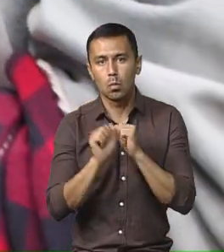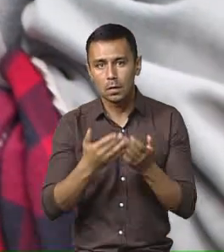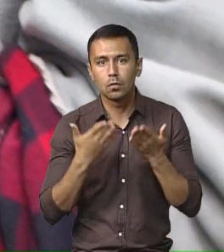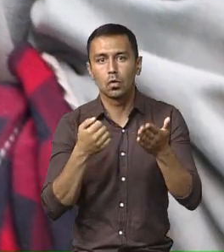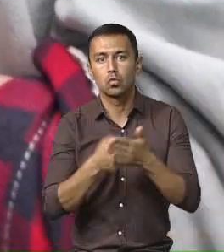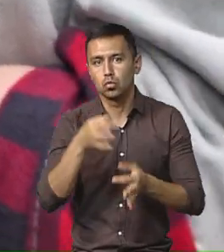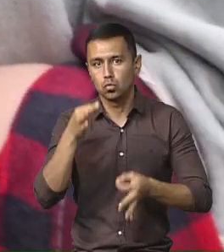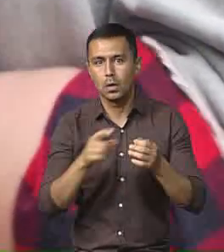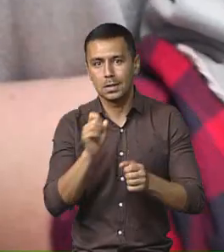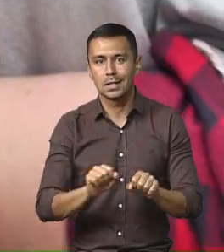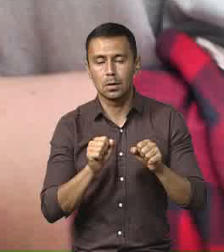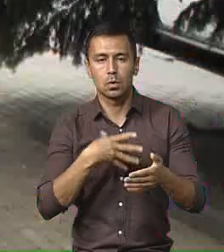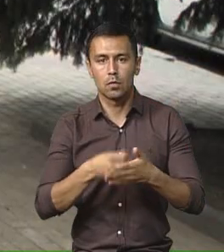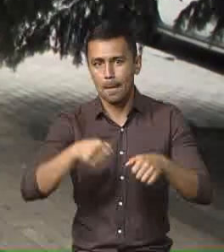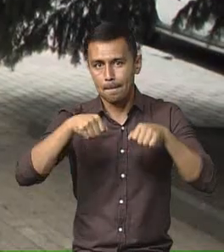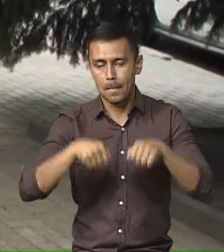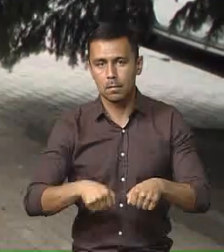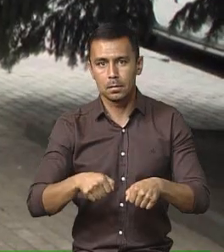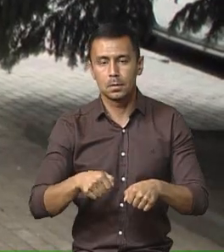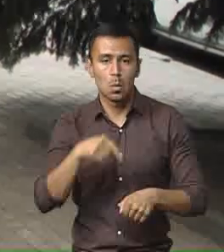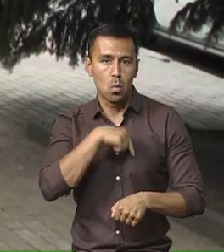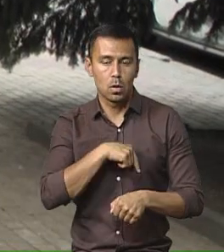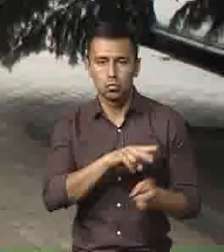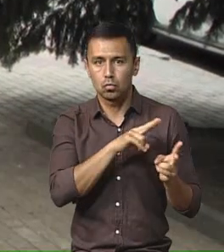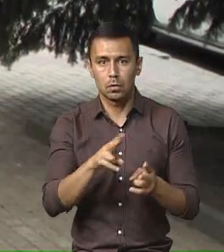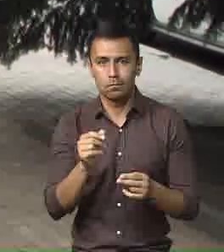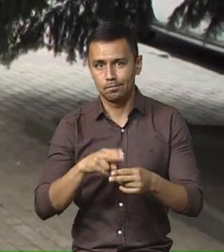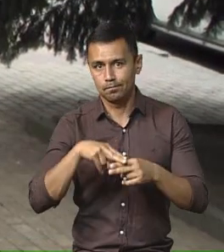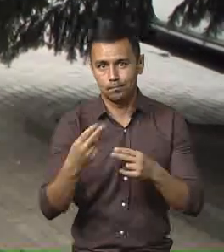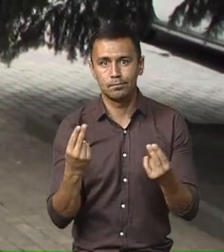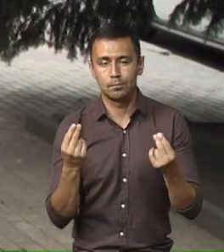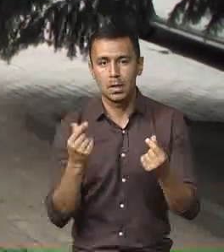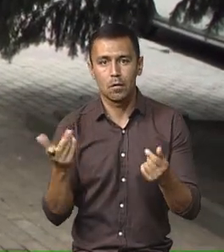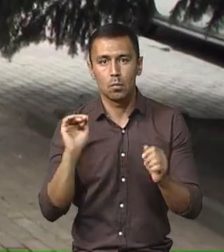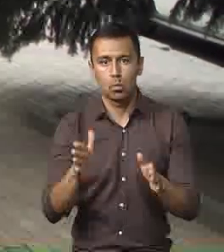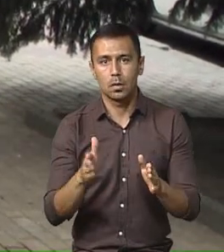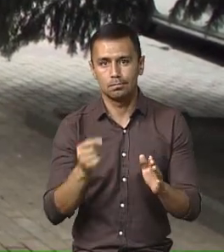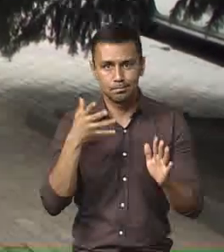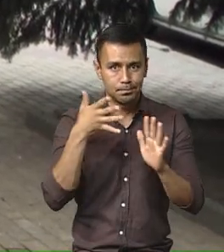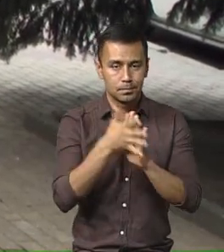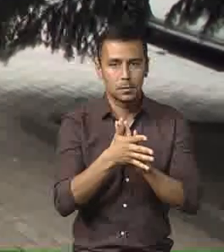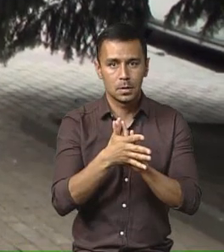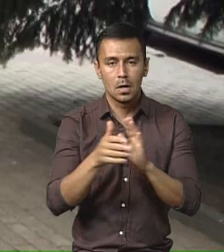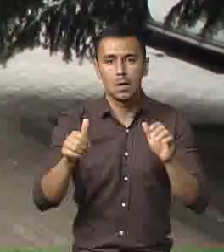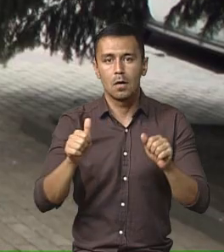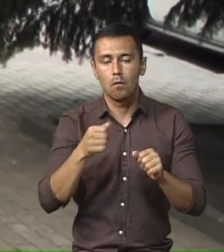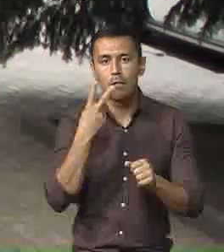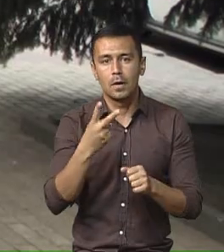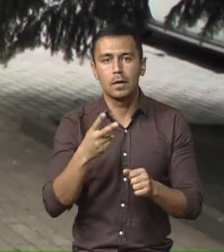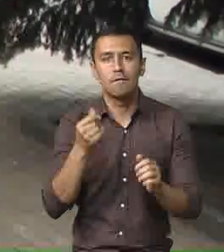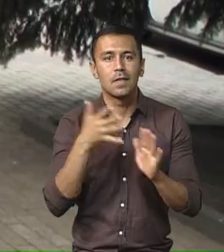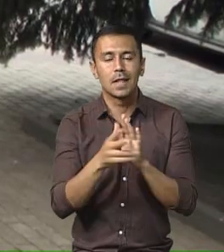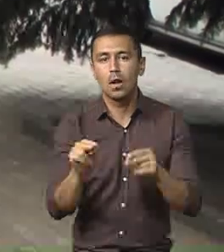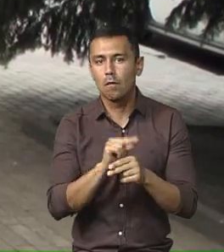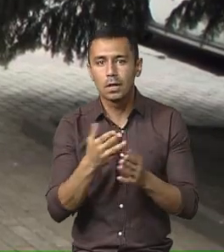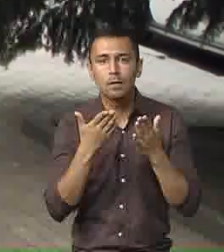звернутися до суду за захистом своїх прав. За моральні шкоди та відшкодування матеріальних збитків, які вона буде нести у вигляді витрат на лікування,